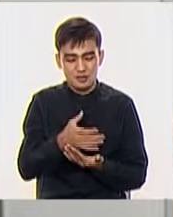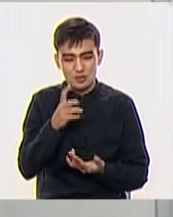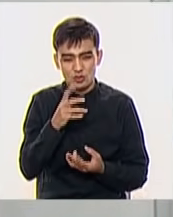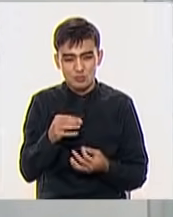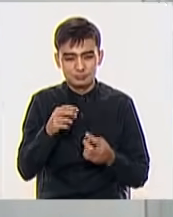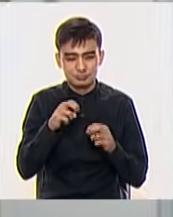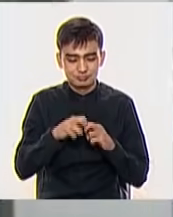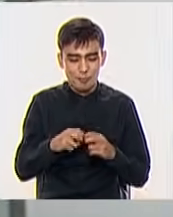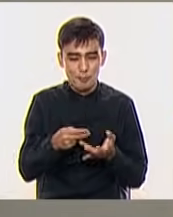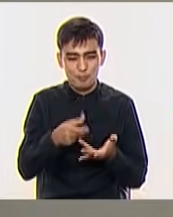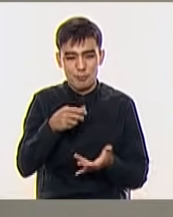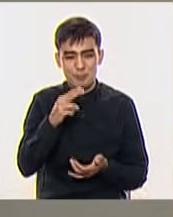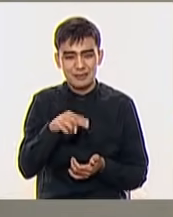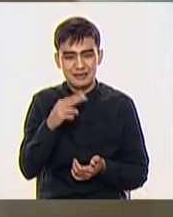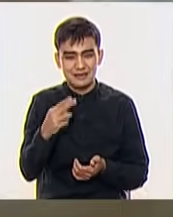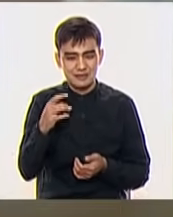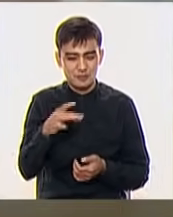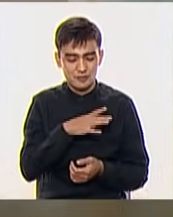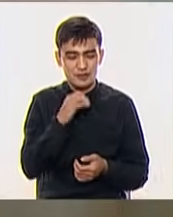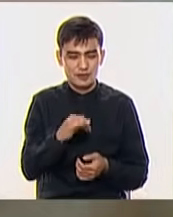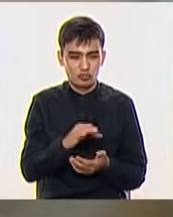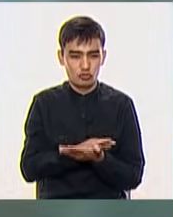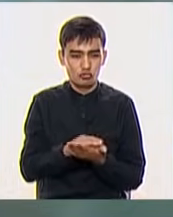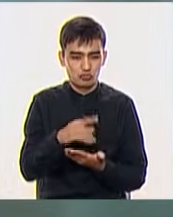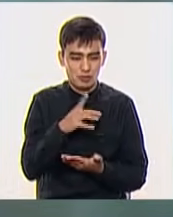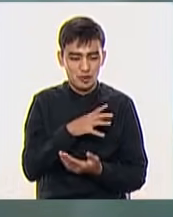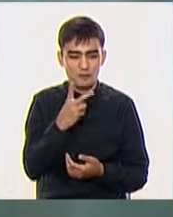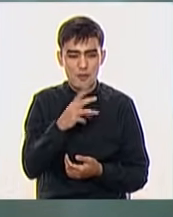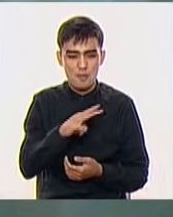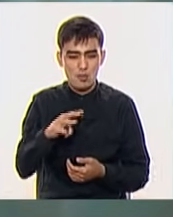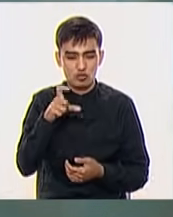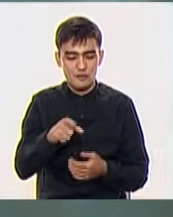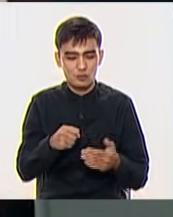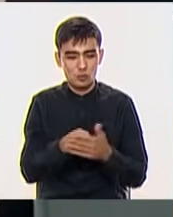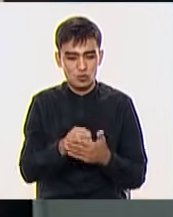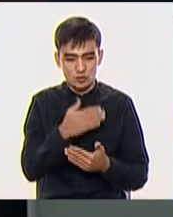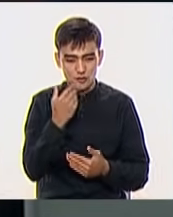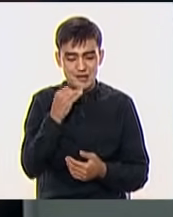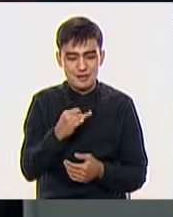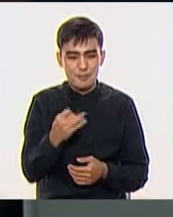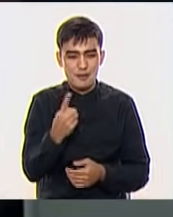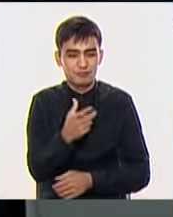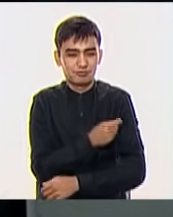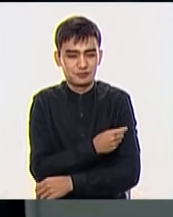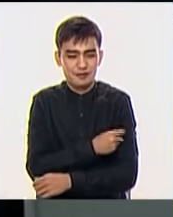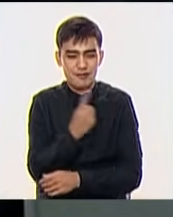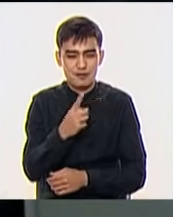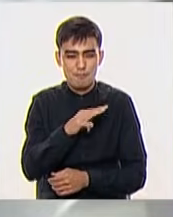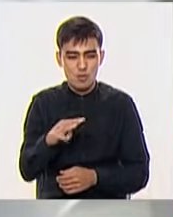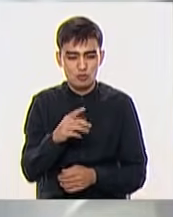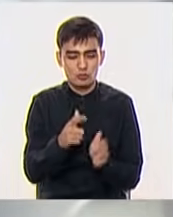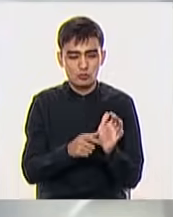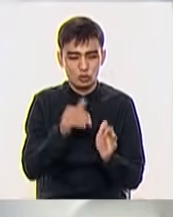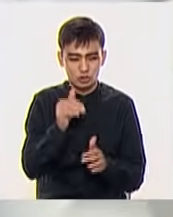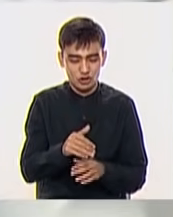отрицательным ПЦР. Число вакцинированных до сих пор не достигло 2 миллионов человек. Первый компонент получили около 1 миллиона